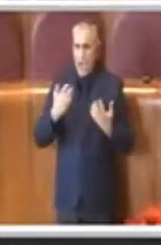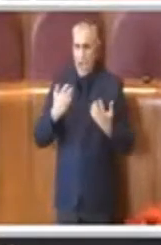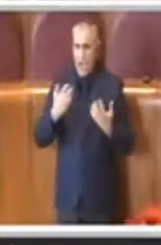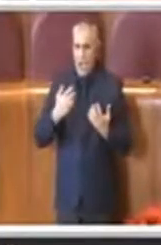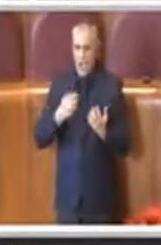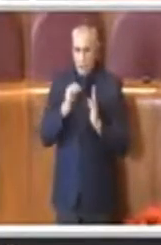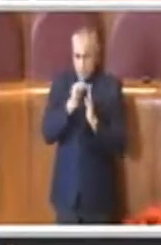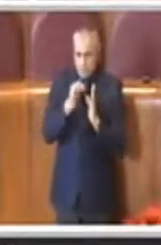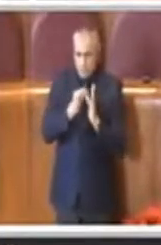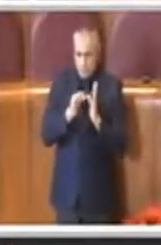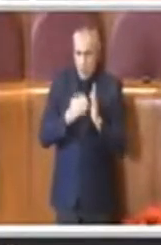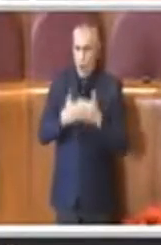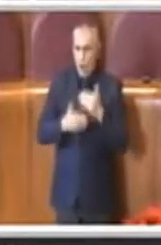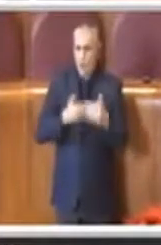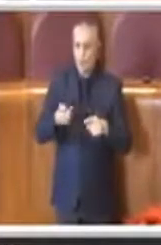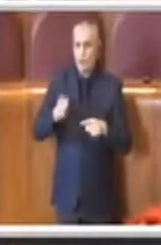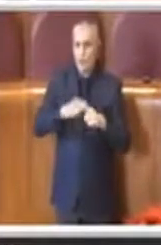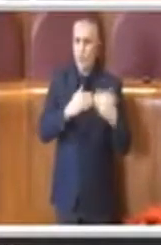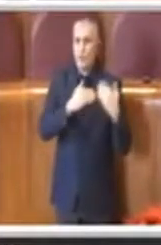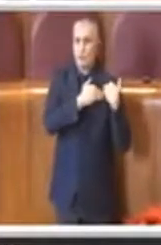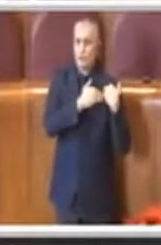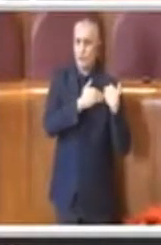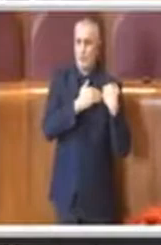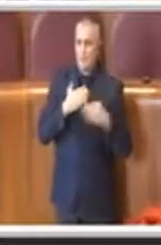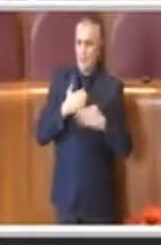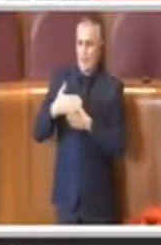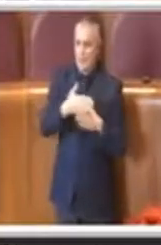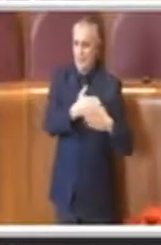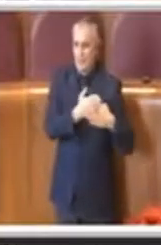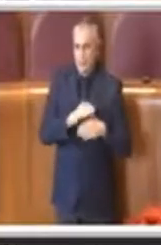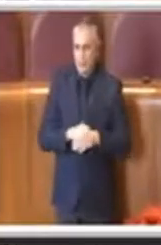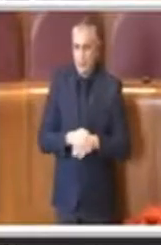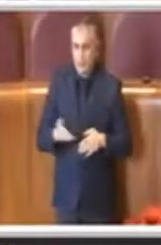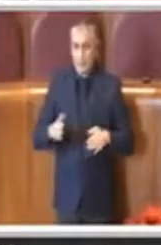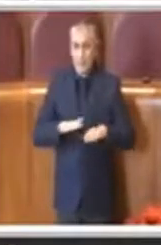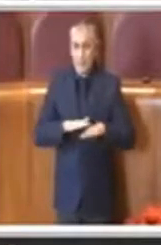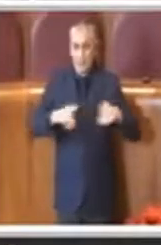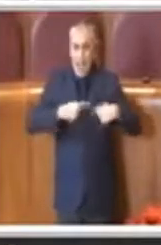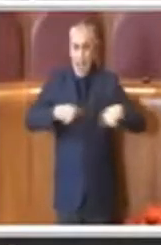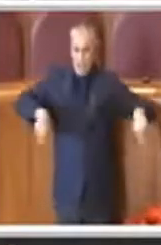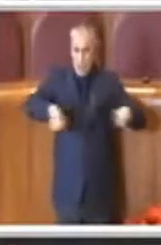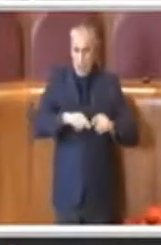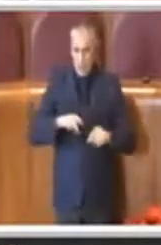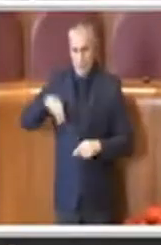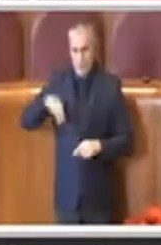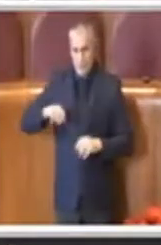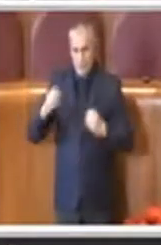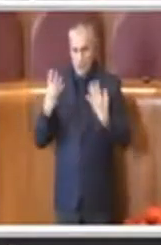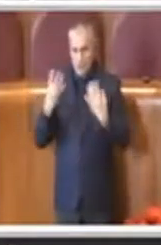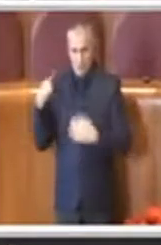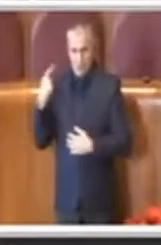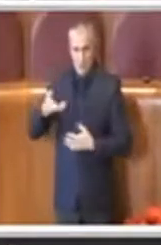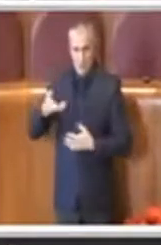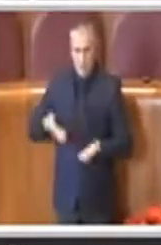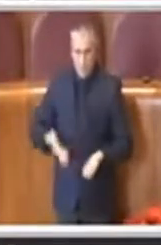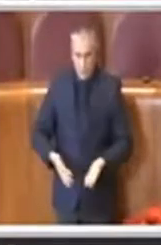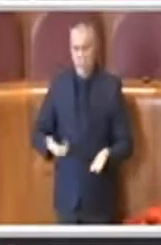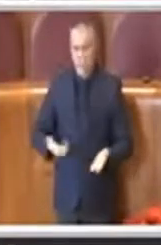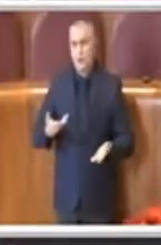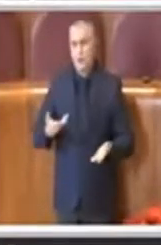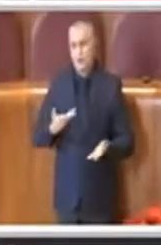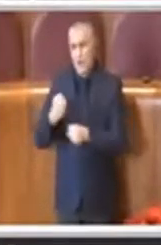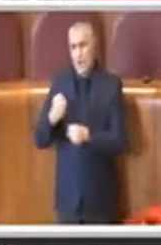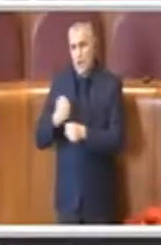tra i vari dipartimenti. Il tavolo dal 2019 fino ad oggi ovviamente ha lavorato anche con il